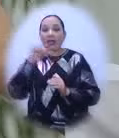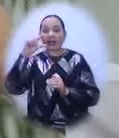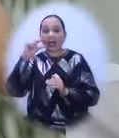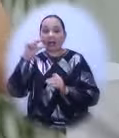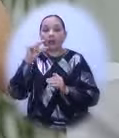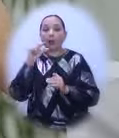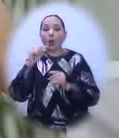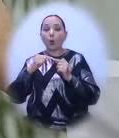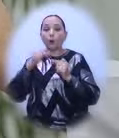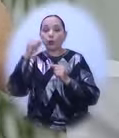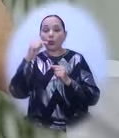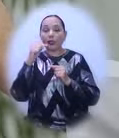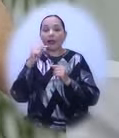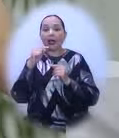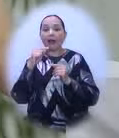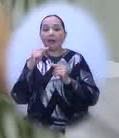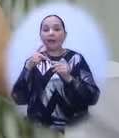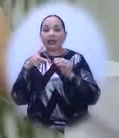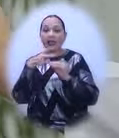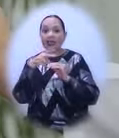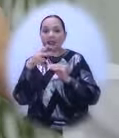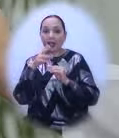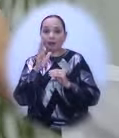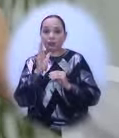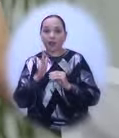bo'lgan uzunlikka tekislab chiqamiz.